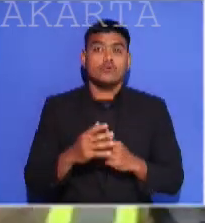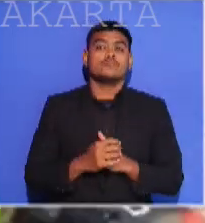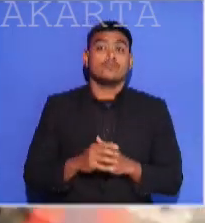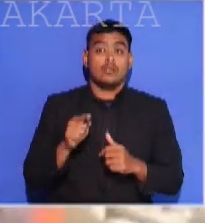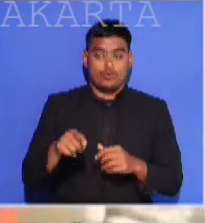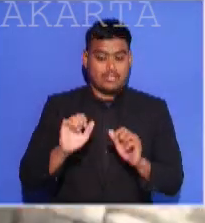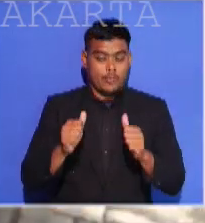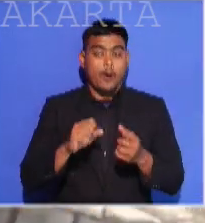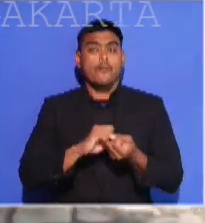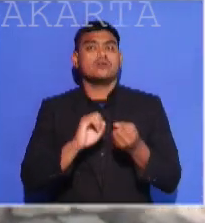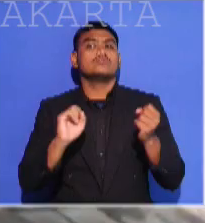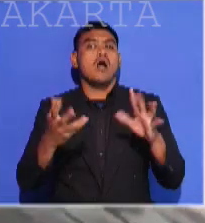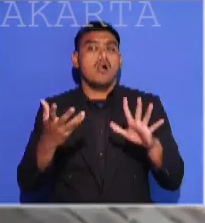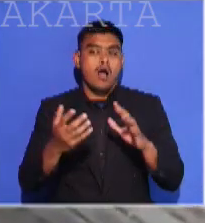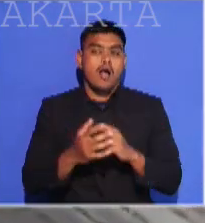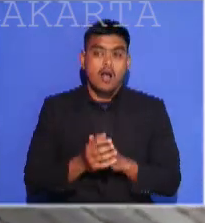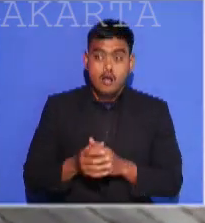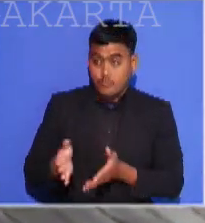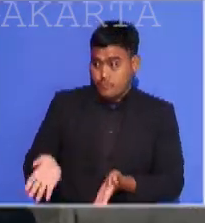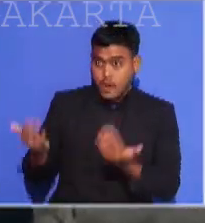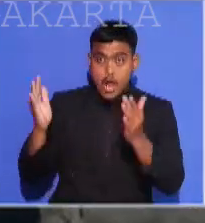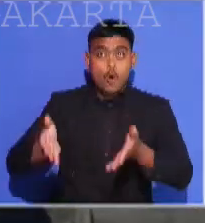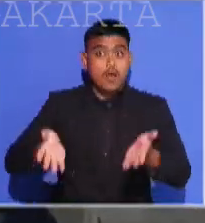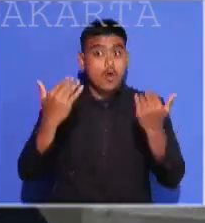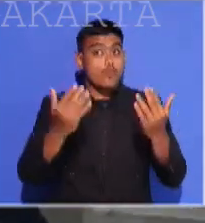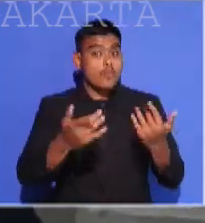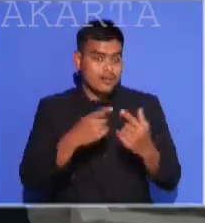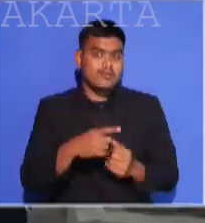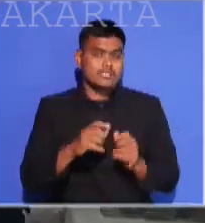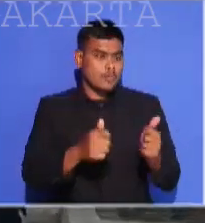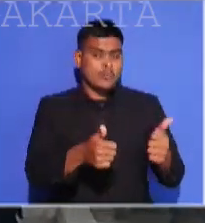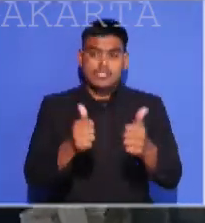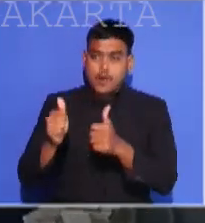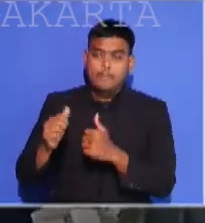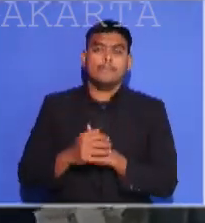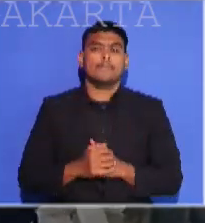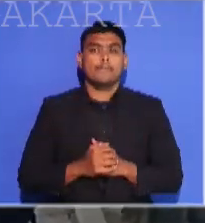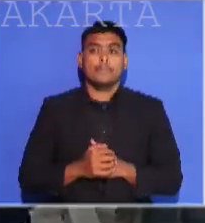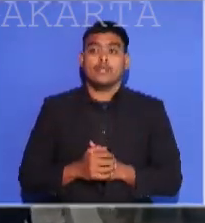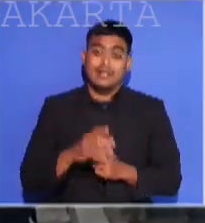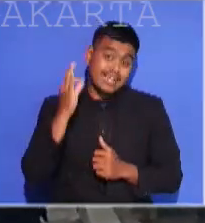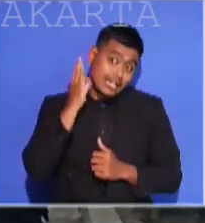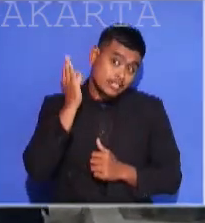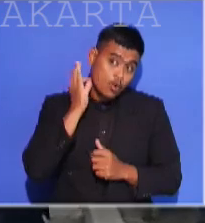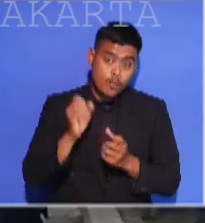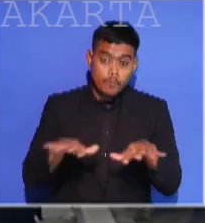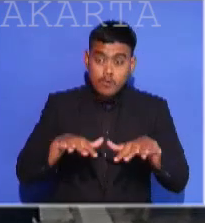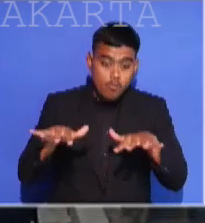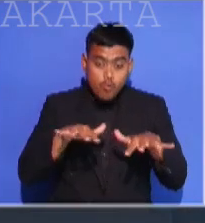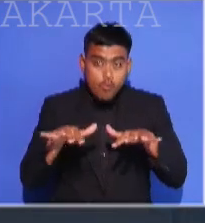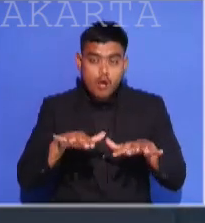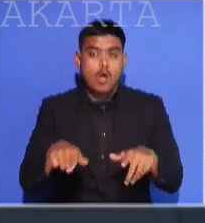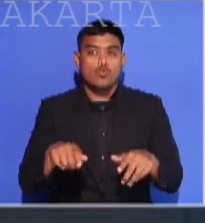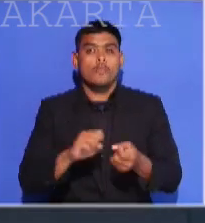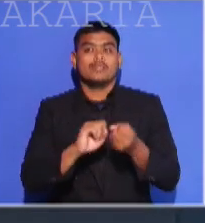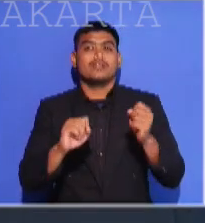melakukan sejumlah mitigasi terhadap bangunan-bangunan yang beresiko tujuannya penerapan manajemen resiko bencana ini semata-mata untuk meminimalisasi